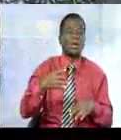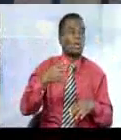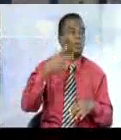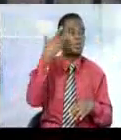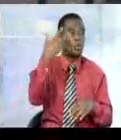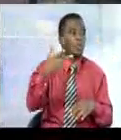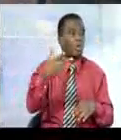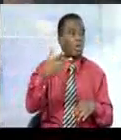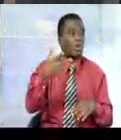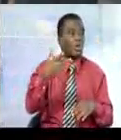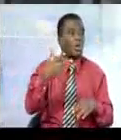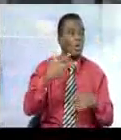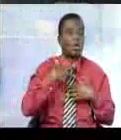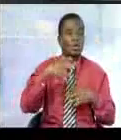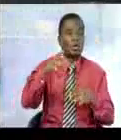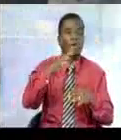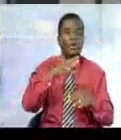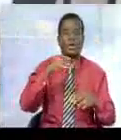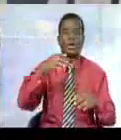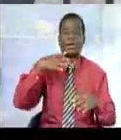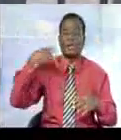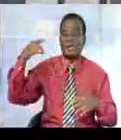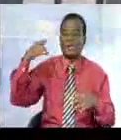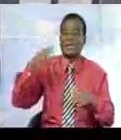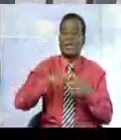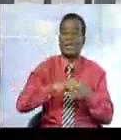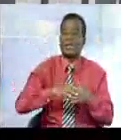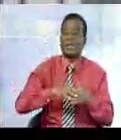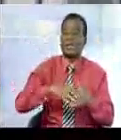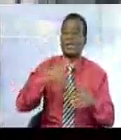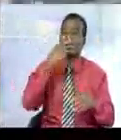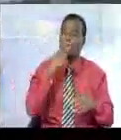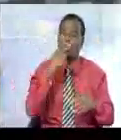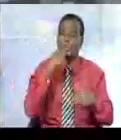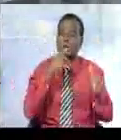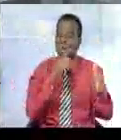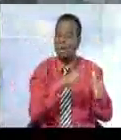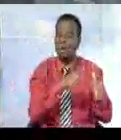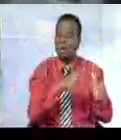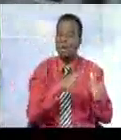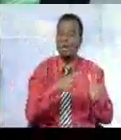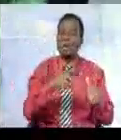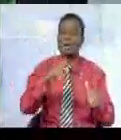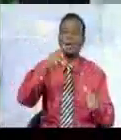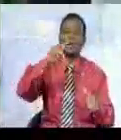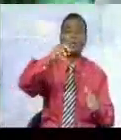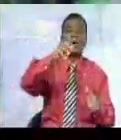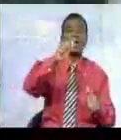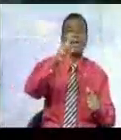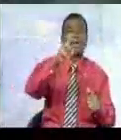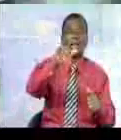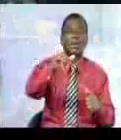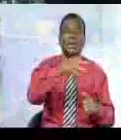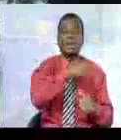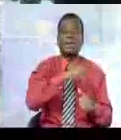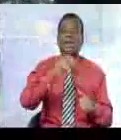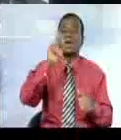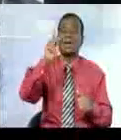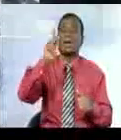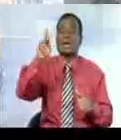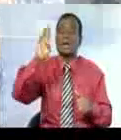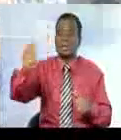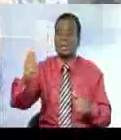Sur quatre candidatures, trois ont été retenues. Les candidatures de Aimé Henri Conan Bédier, Alphonse Guégué Madi, et Kwadio Konan